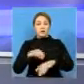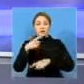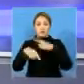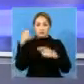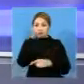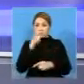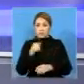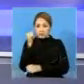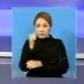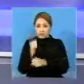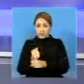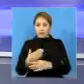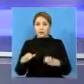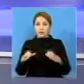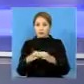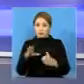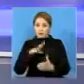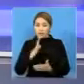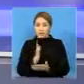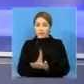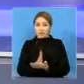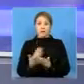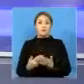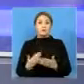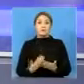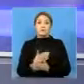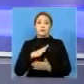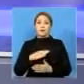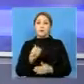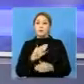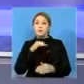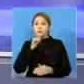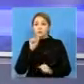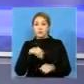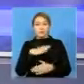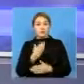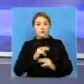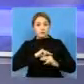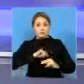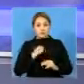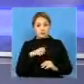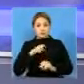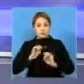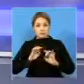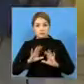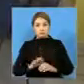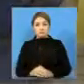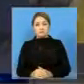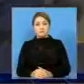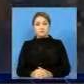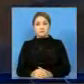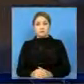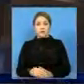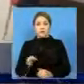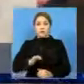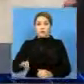әлеуметтік қызметтер үшін арнайы портал енгізілетін болады. Жаңа жүйенің мүмкіндіктері де көп. Толығырақ әріптесім Дархан Мектепбай тарқатады.